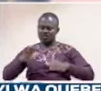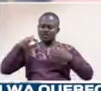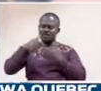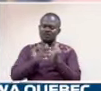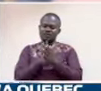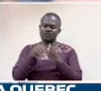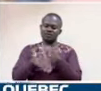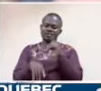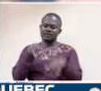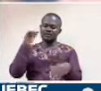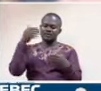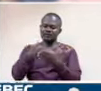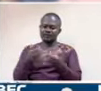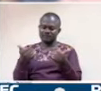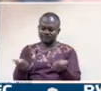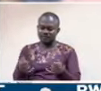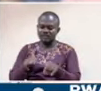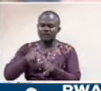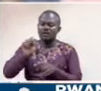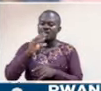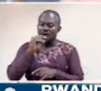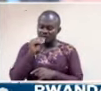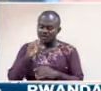mu bwicanyi bugeze ahangaha nawe ubwo arabivuga